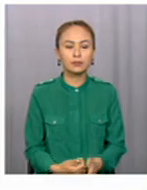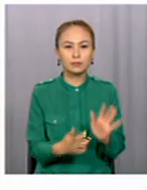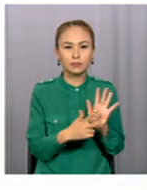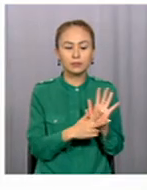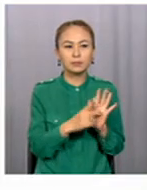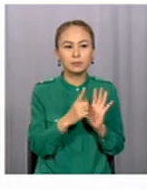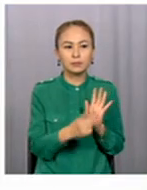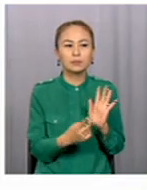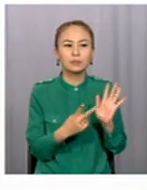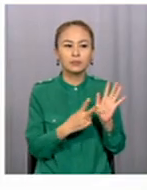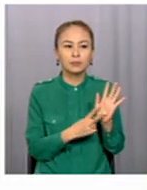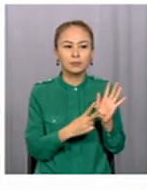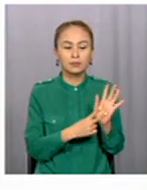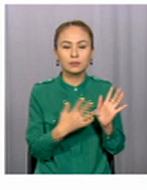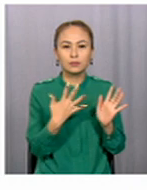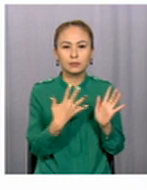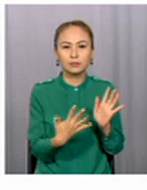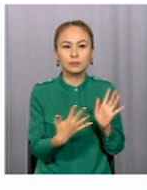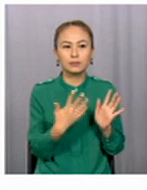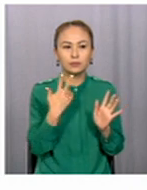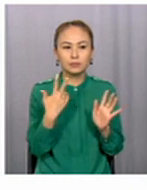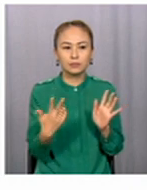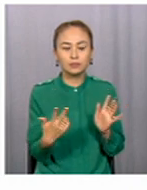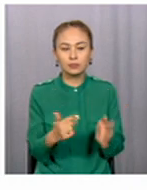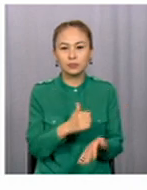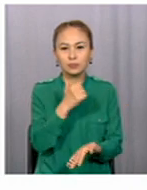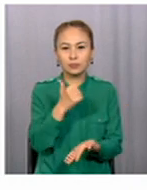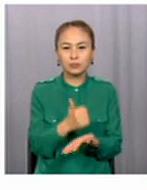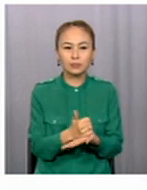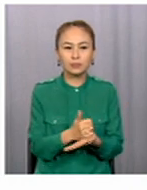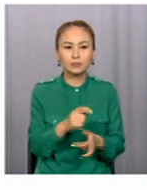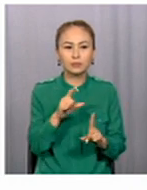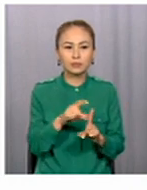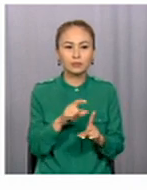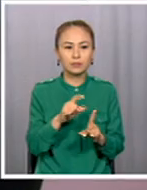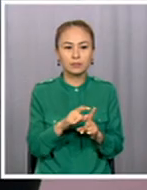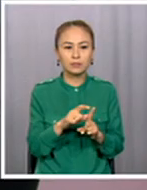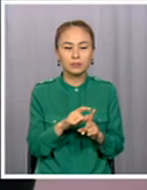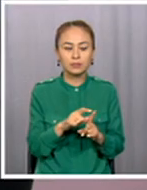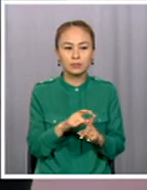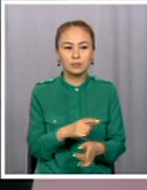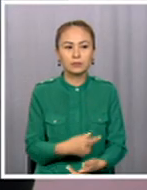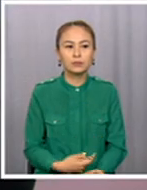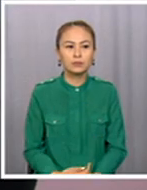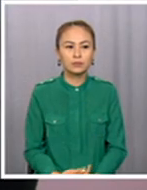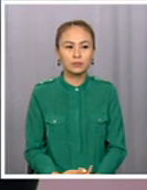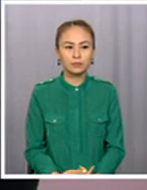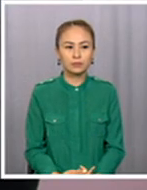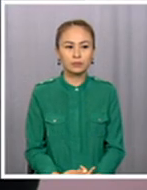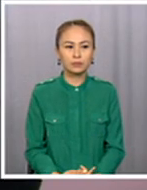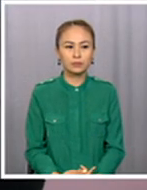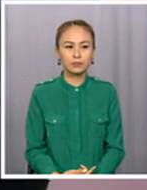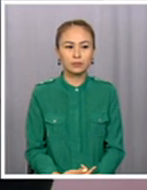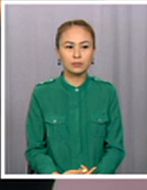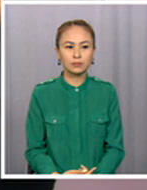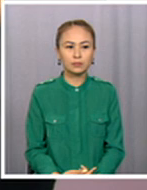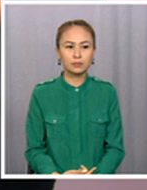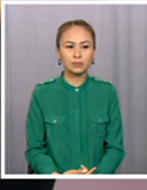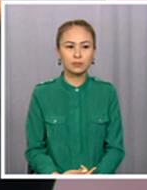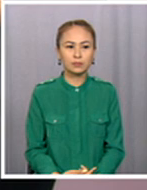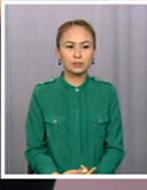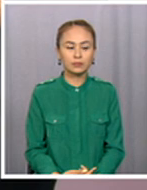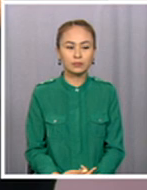8, 1, 7, 5, 3 цифрлары арқылы басшы сөзі жасырынған.